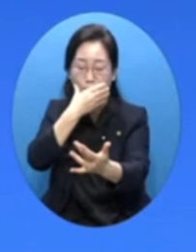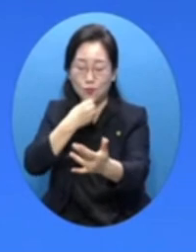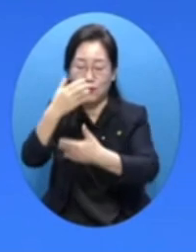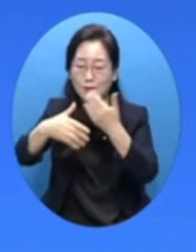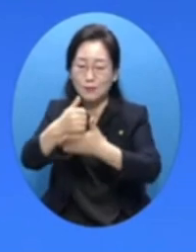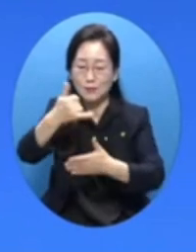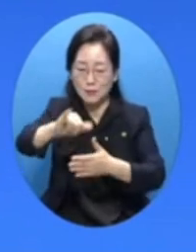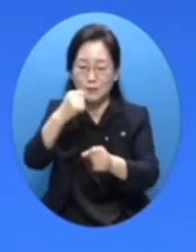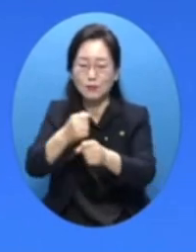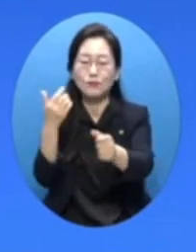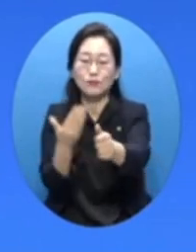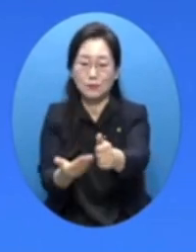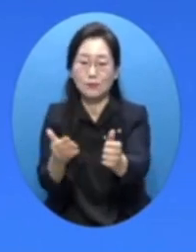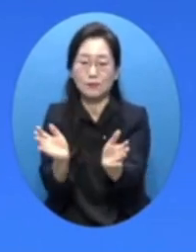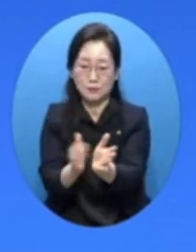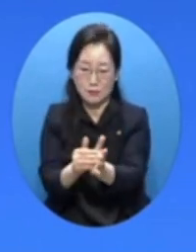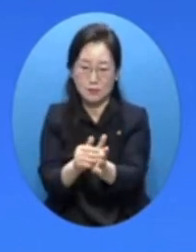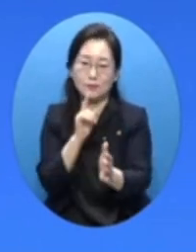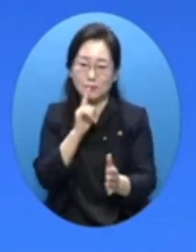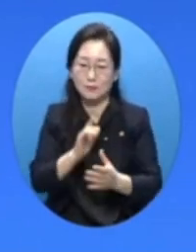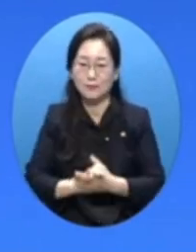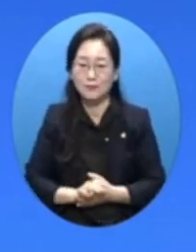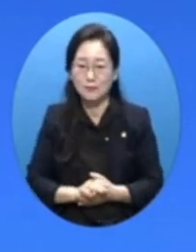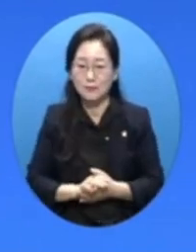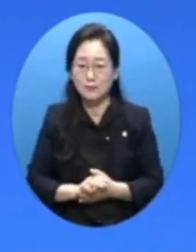자녀로 만들었다고 말씀하고 계신 것입니다.